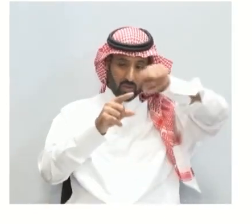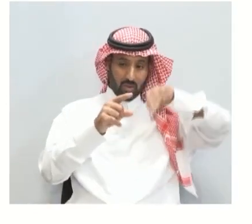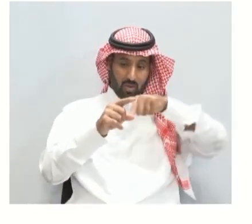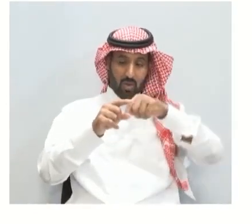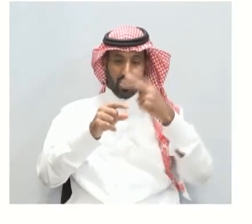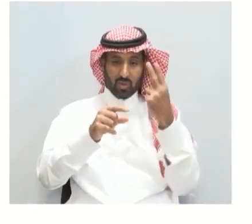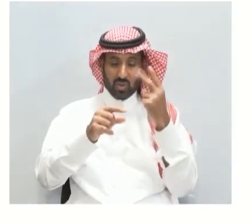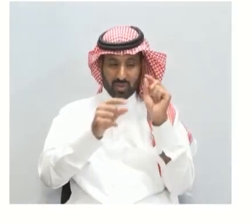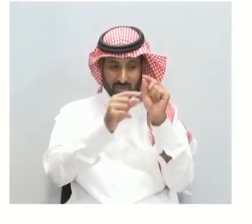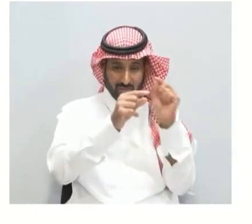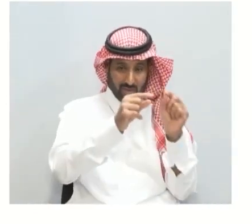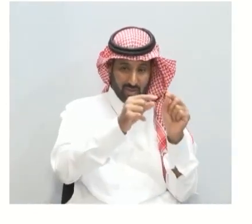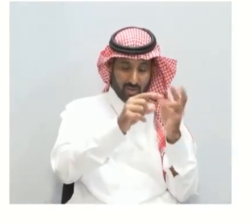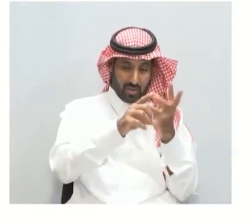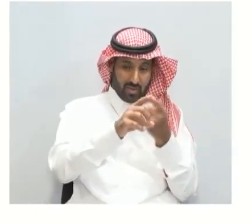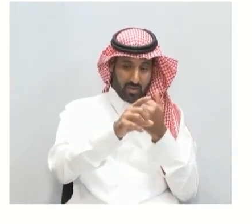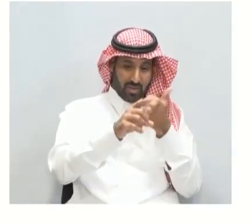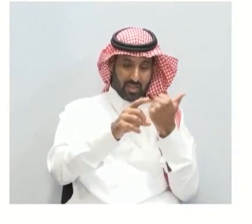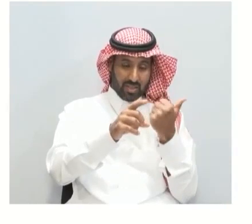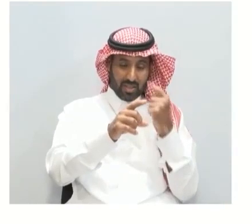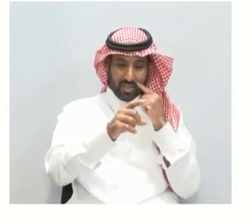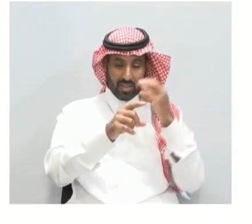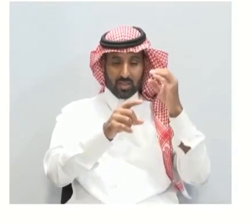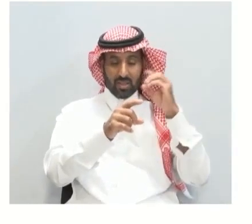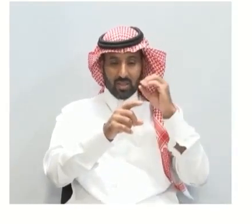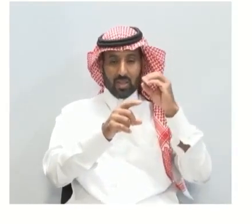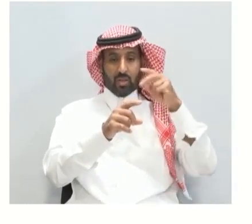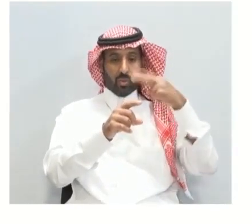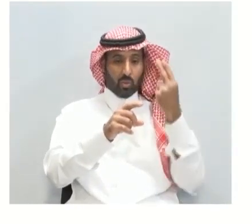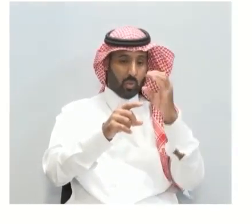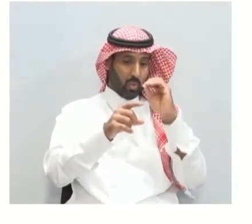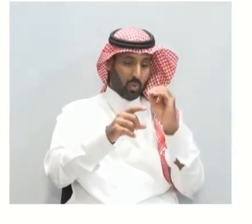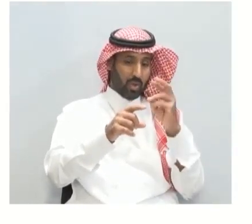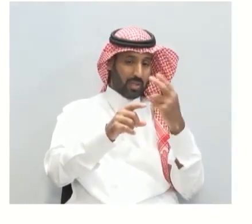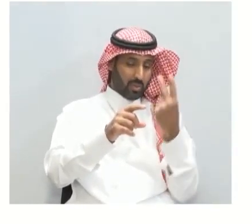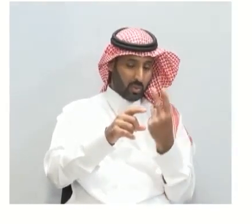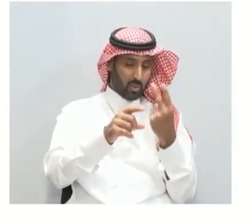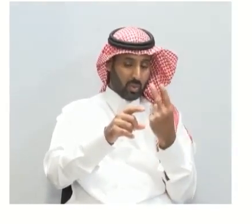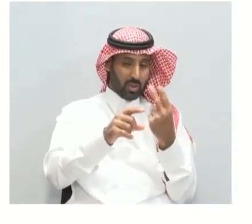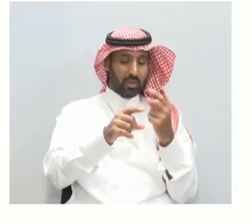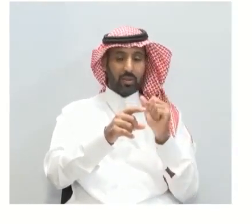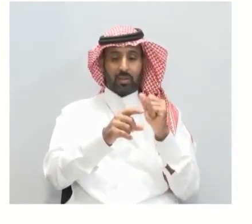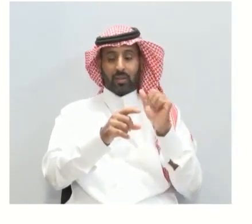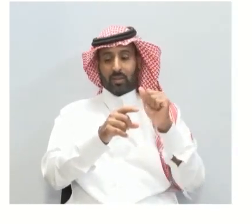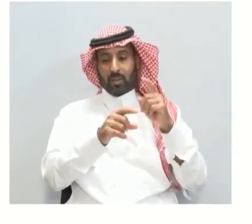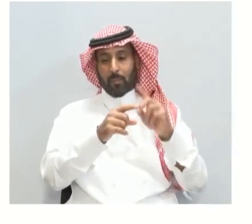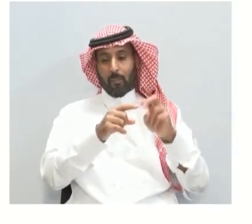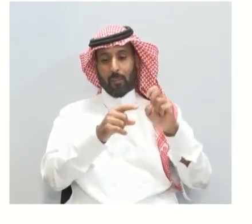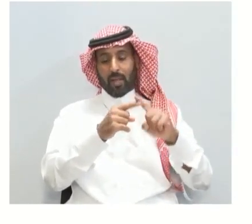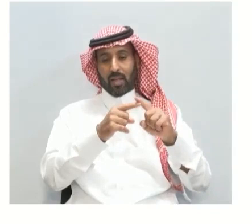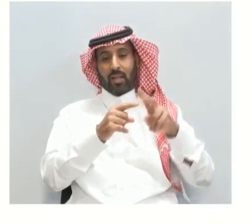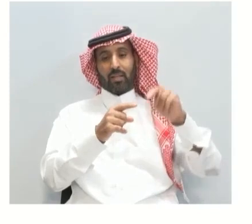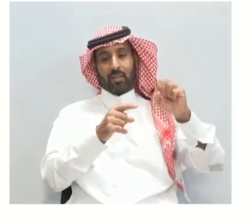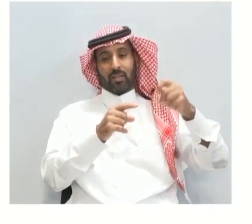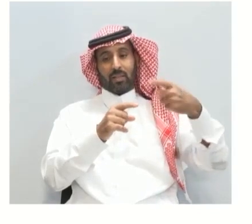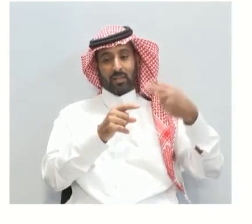جزيئين من البيروفيت تعطي ست جزيئات ثاني اكسيد الكربون وجزئي اي تي بي وثمان جزيئات ناد اش